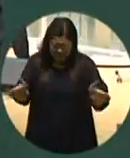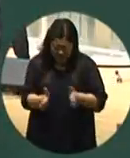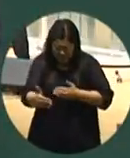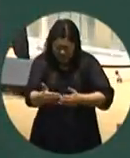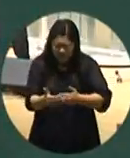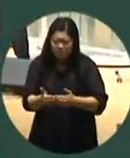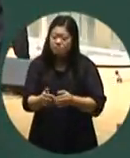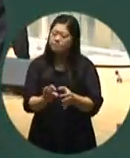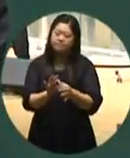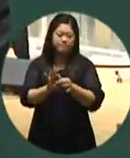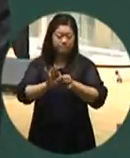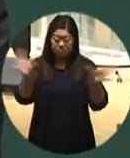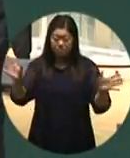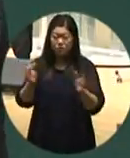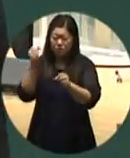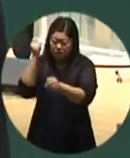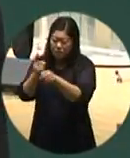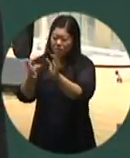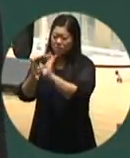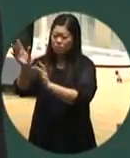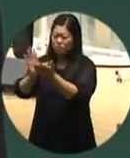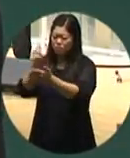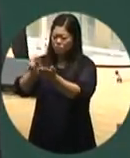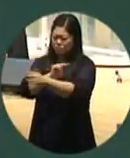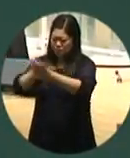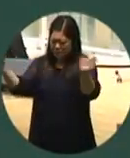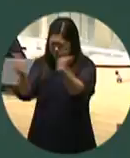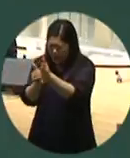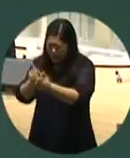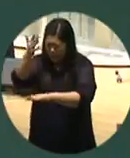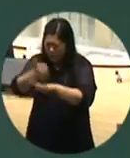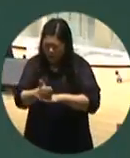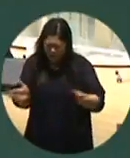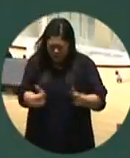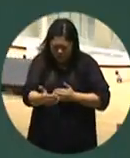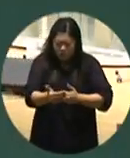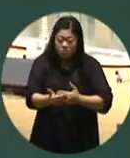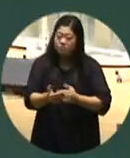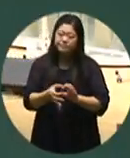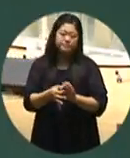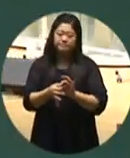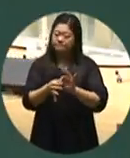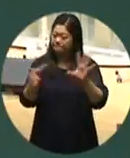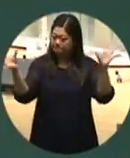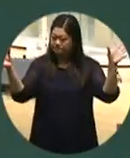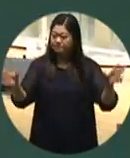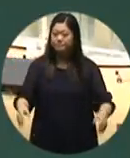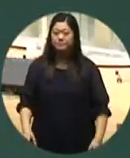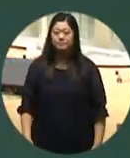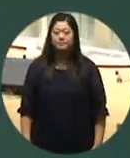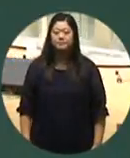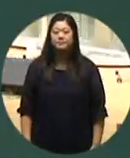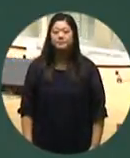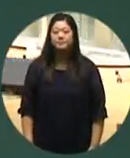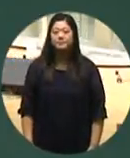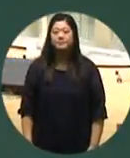Why? Because Jesus himself said, Christ said, it is finished. 이거부터 잡으셔야 돼요. You have to grab hold of this first. 그리고